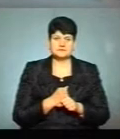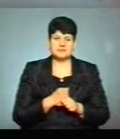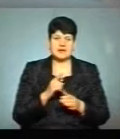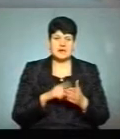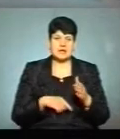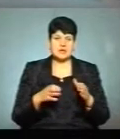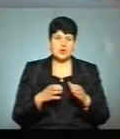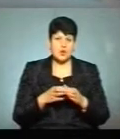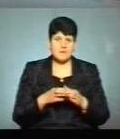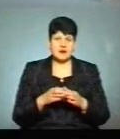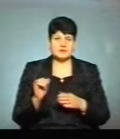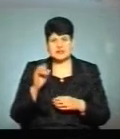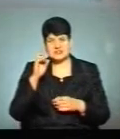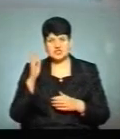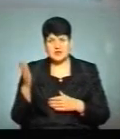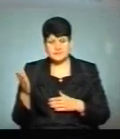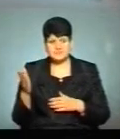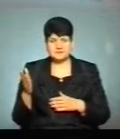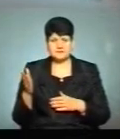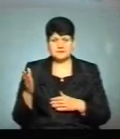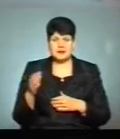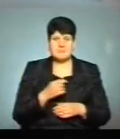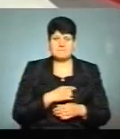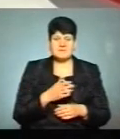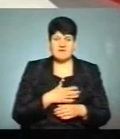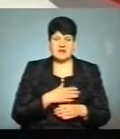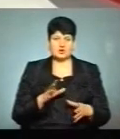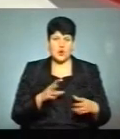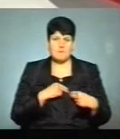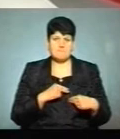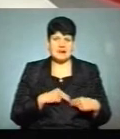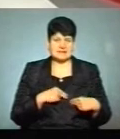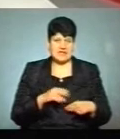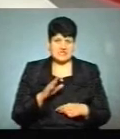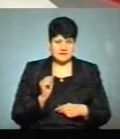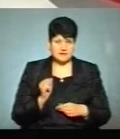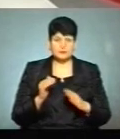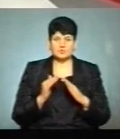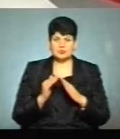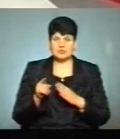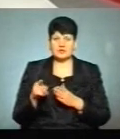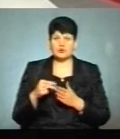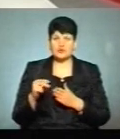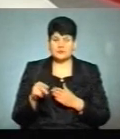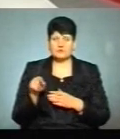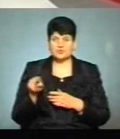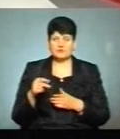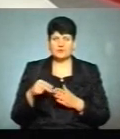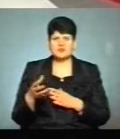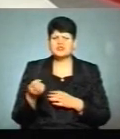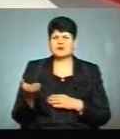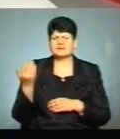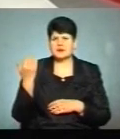релігійної громади і держави. Такого приватного партнерства. Чому? Тому що сам будинок, який придбаний, він був придбаний ще